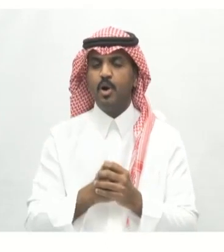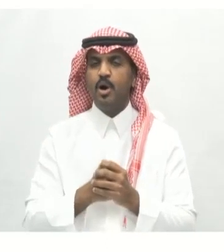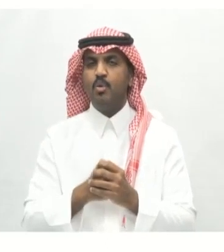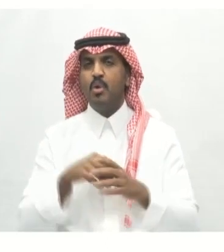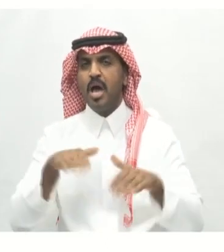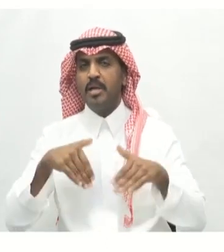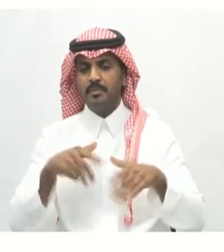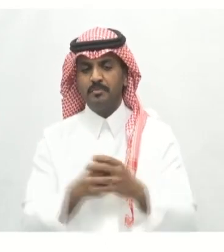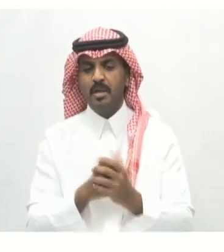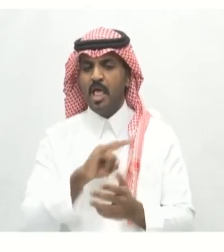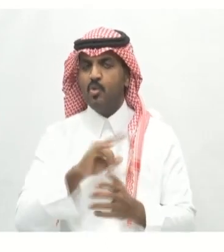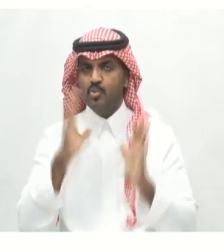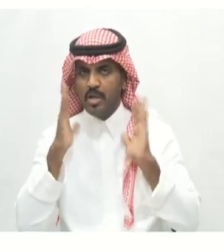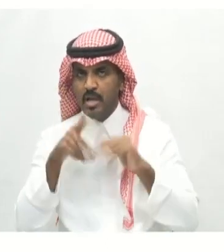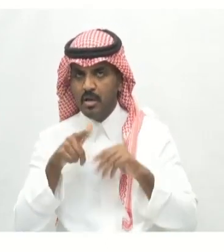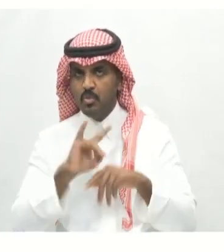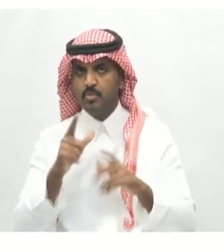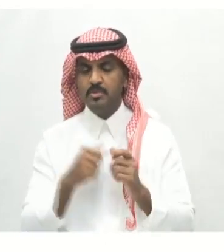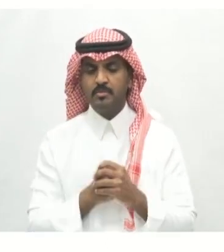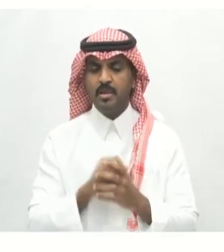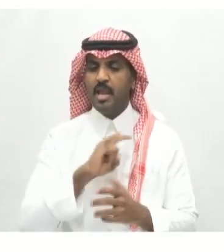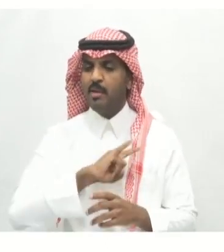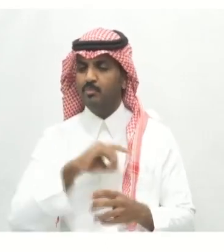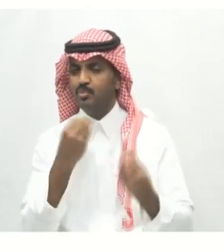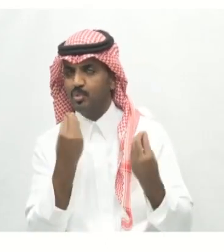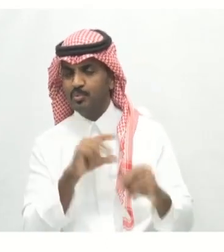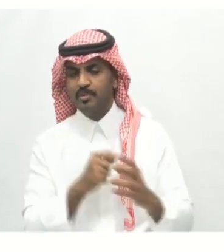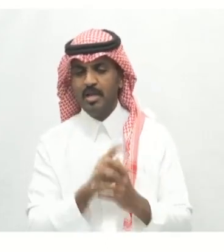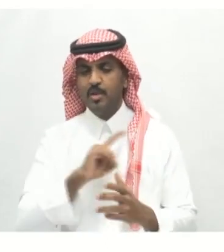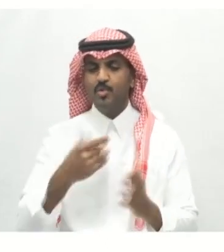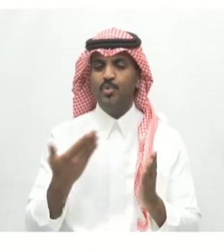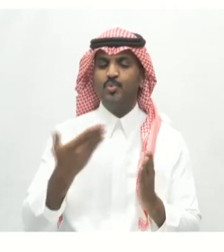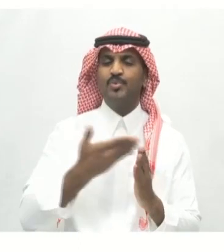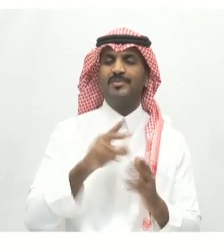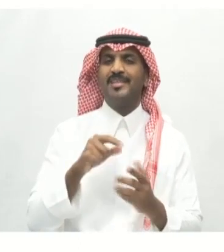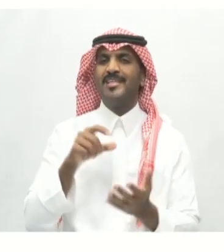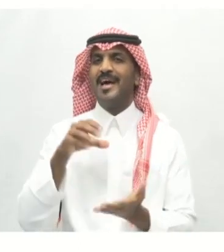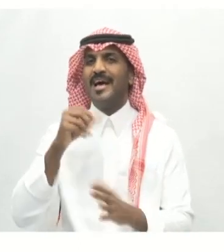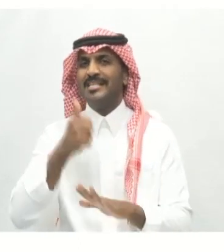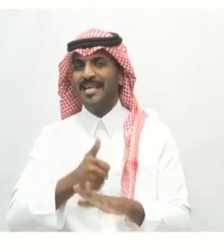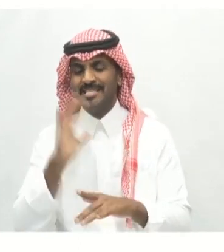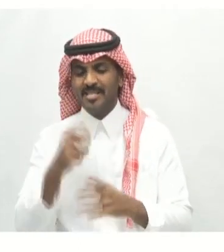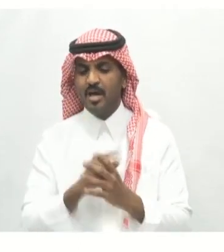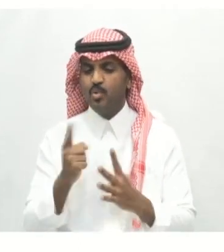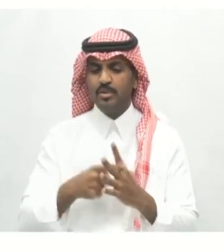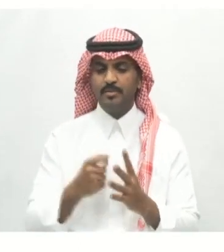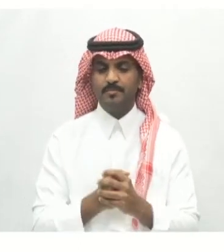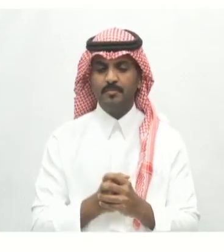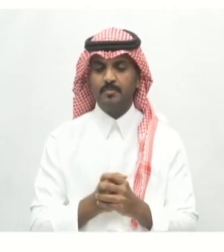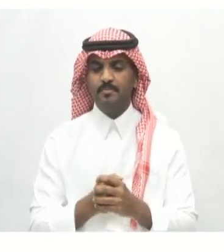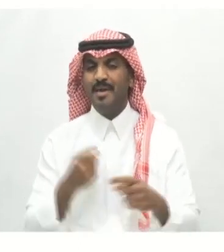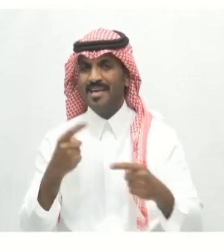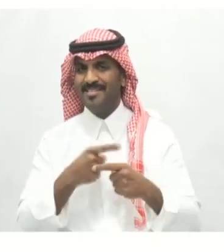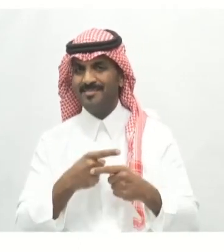يلبسهما لم تبطل صلاته لماذا لان النهي لا يعود الى ذات الصلاه ولا الى شرطها